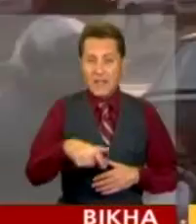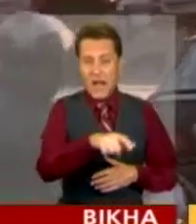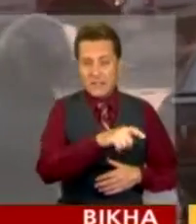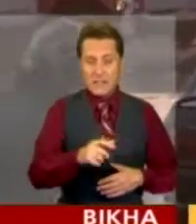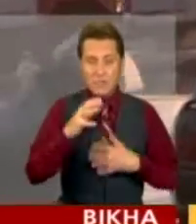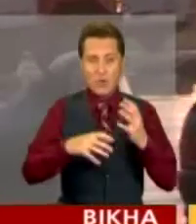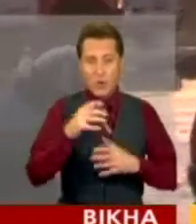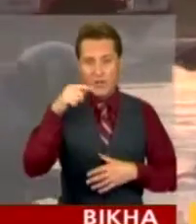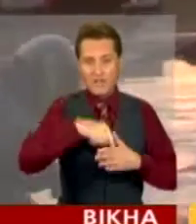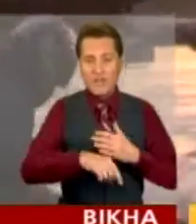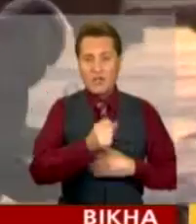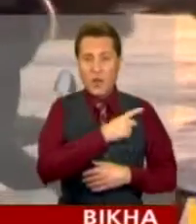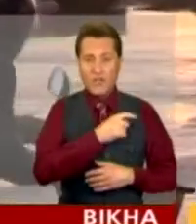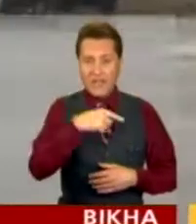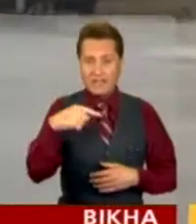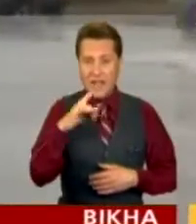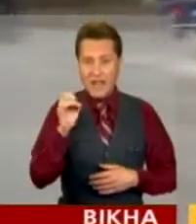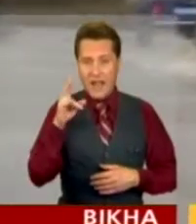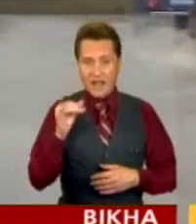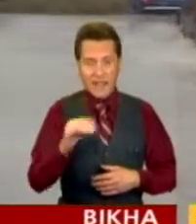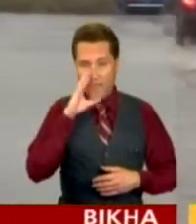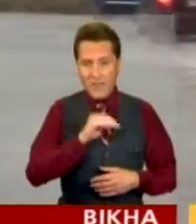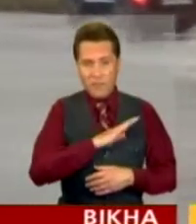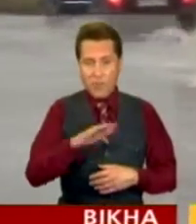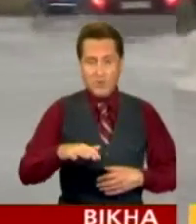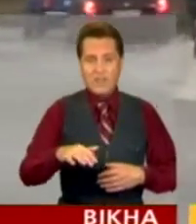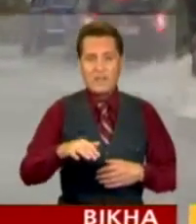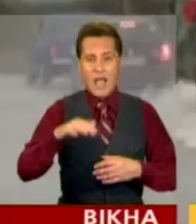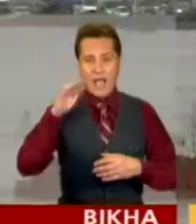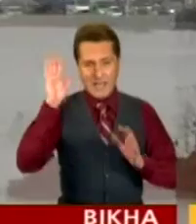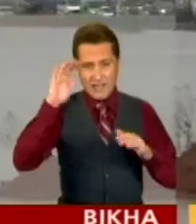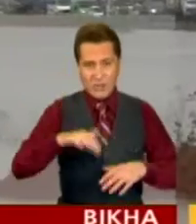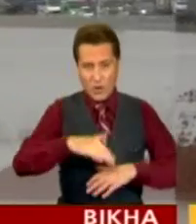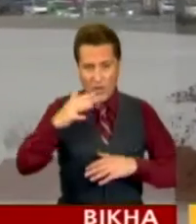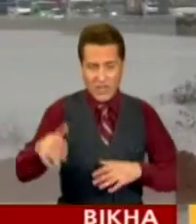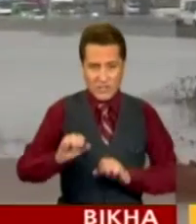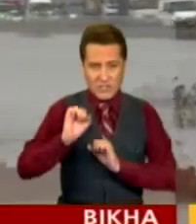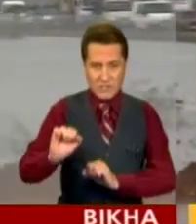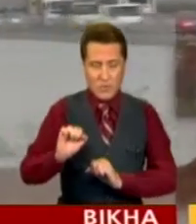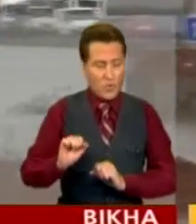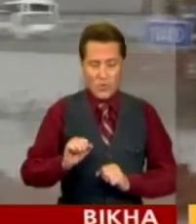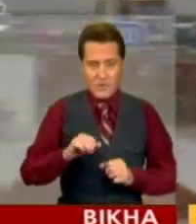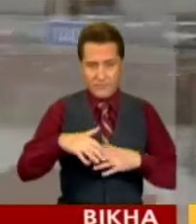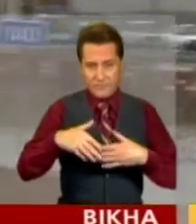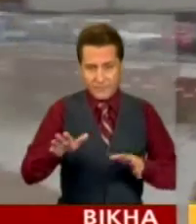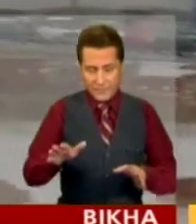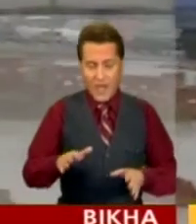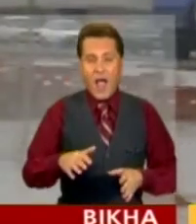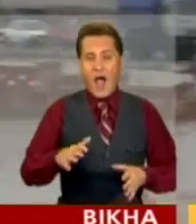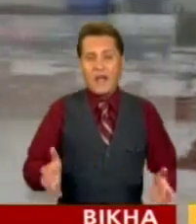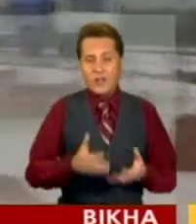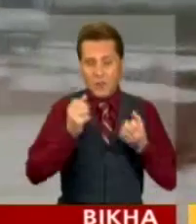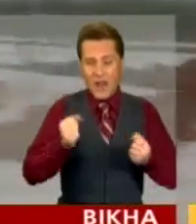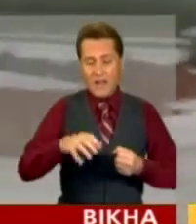значення Одеса-Рені. Рятувальники кажуть, не впоралися гідрологічні споруди. Водопілля спричинило тисняви на трасі. Рятувальники від